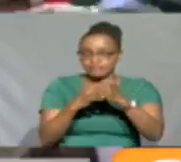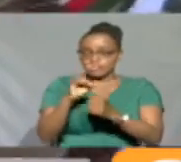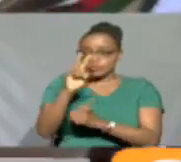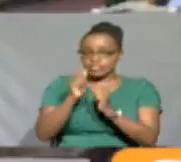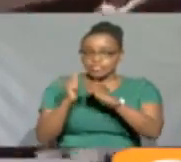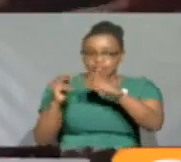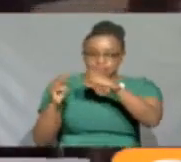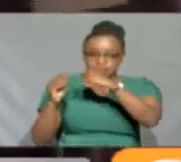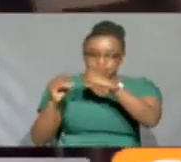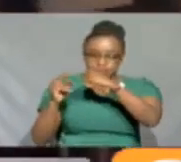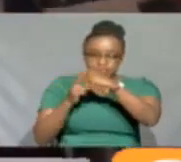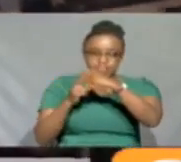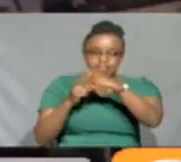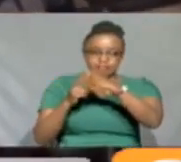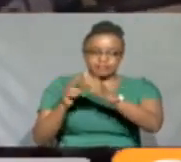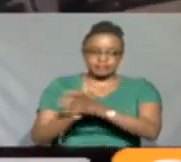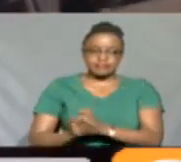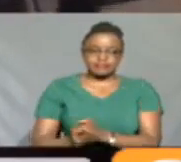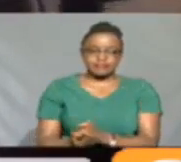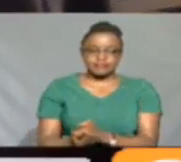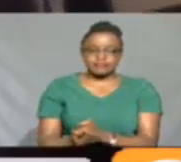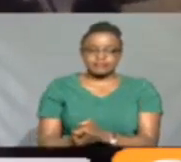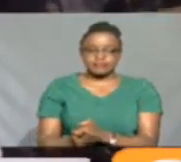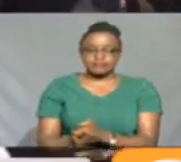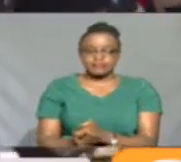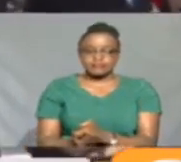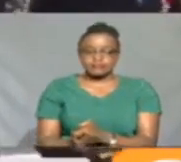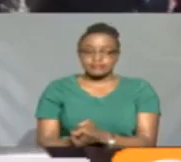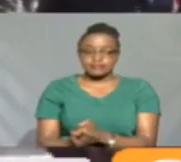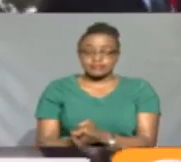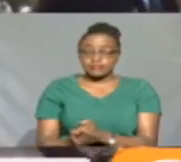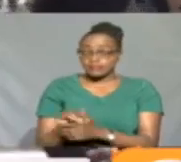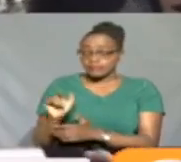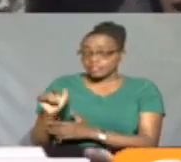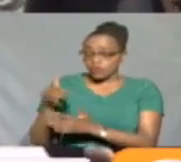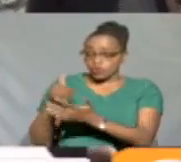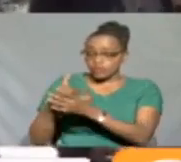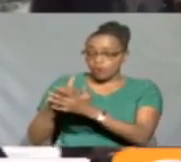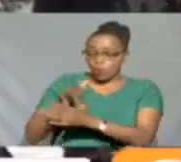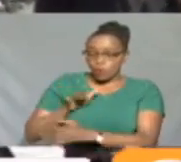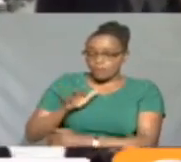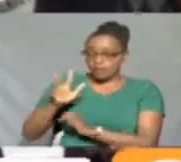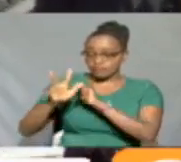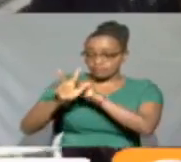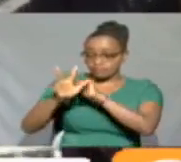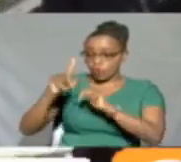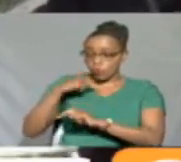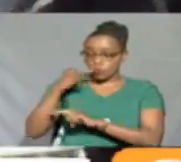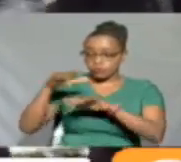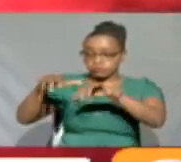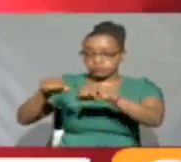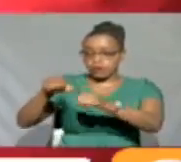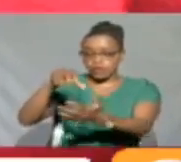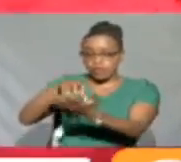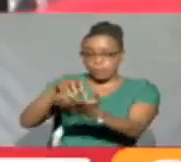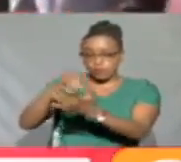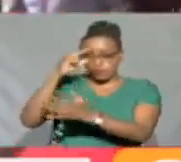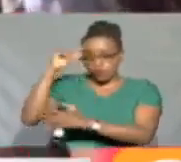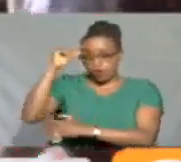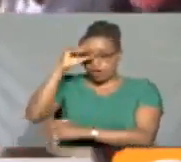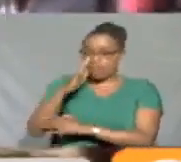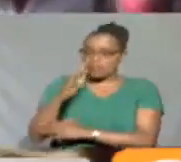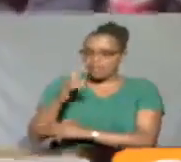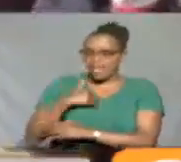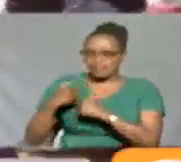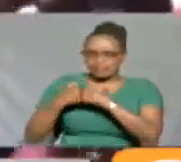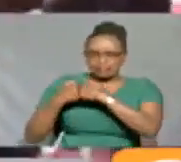2017. Aliondoka na mpokeza bendera. Alikuwa miongoni mwa wanawake watatu walionyakuwa kiti hicho. Laboso